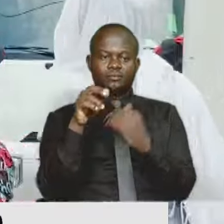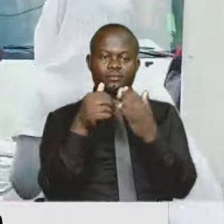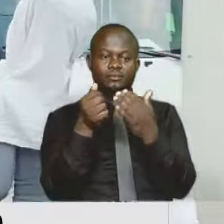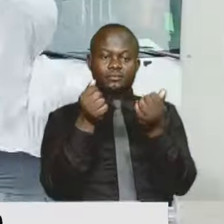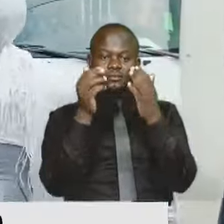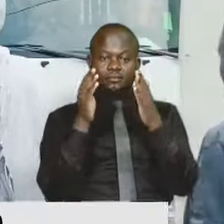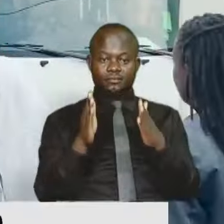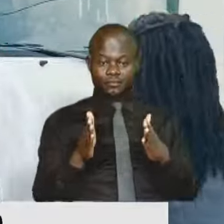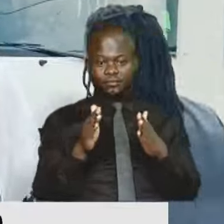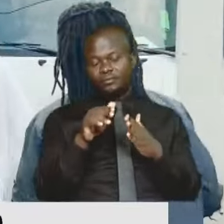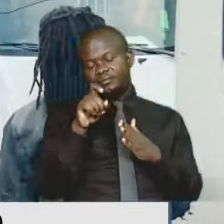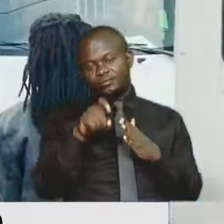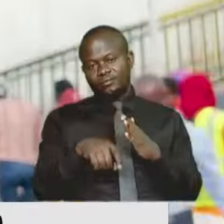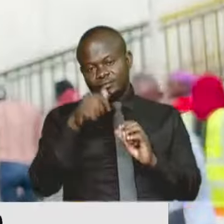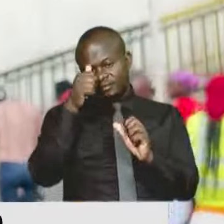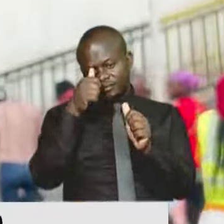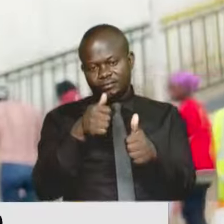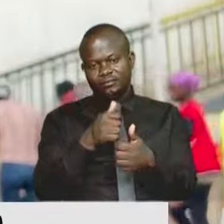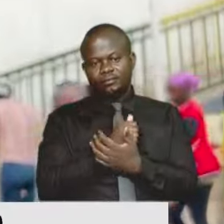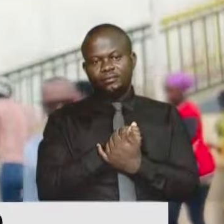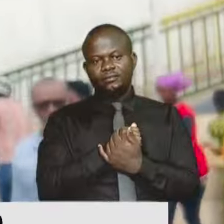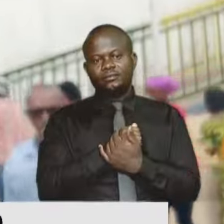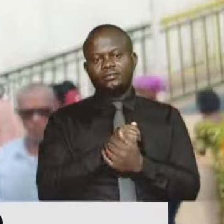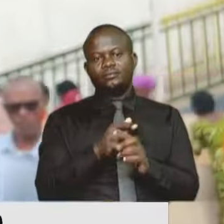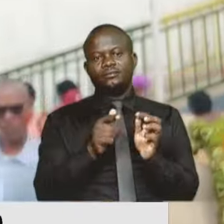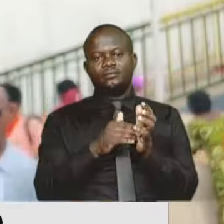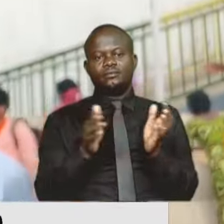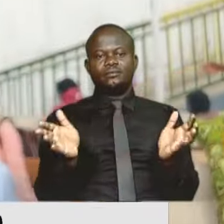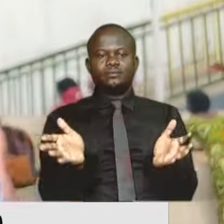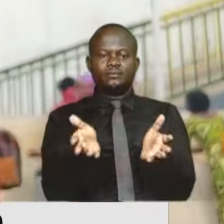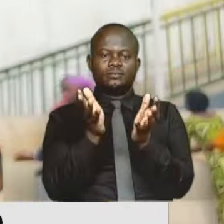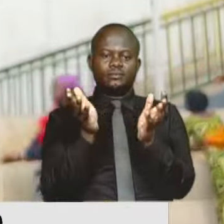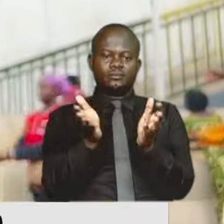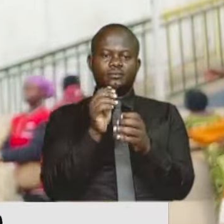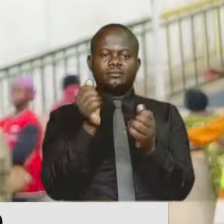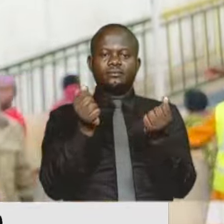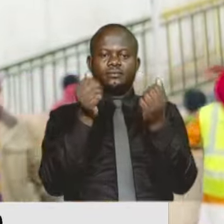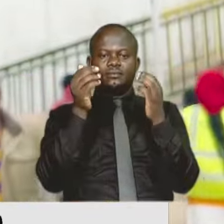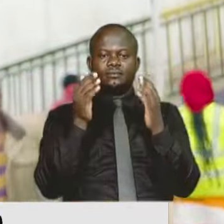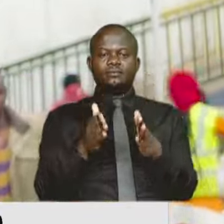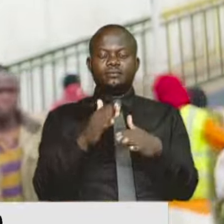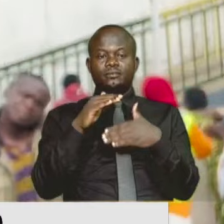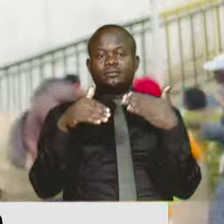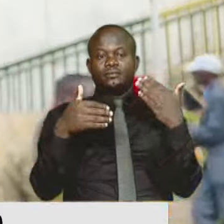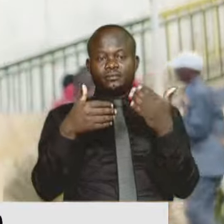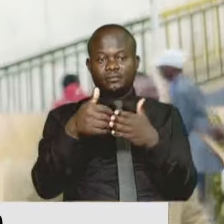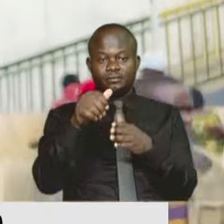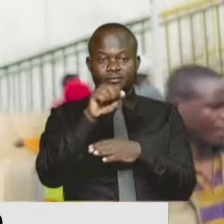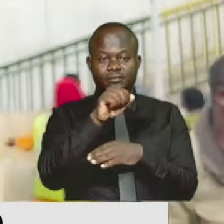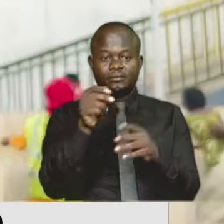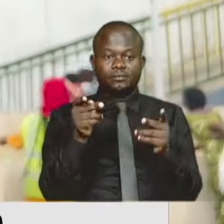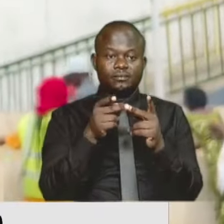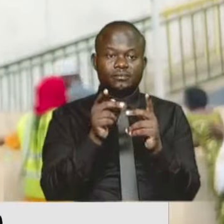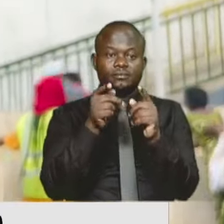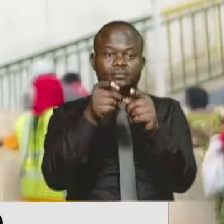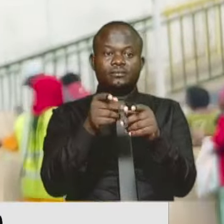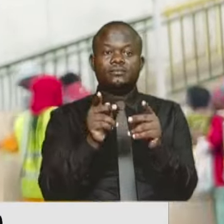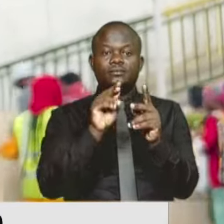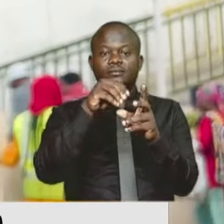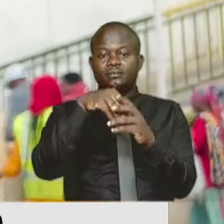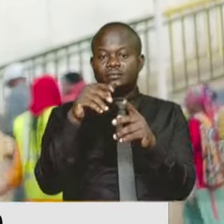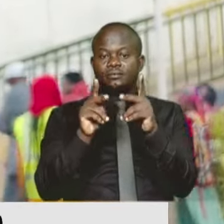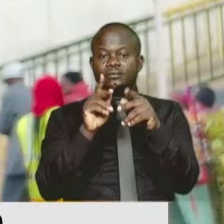abashoferi bagomba gukurikiza ndetse dukangurira n'abashoferi batwara imodoka aho bagenda bacamo abantu hirya ya